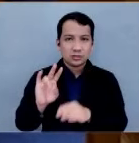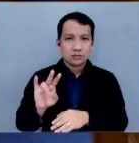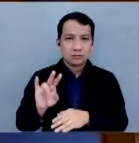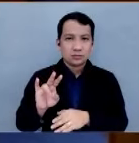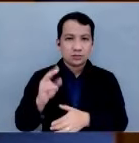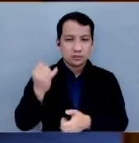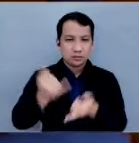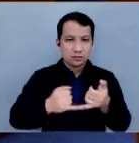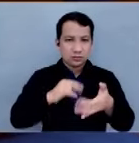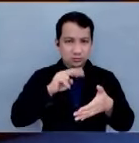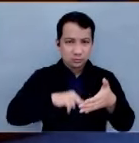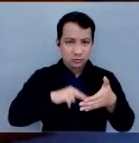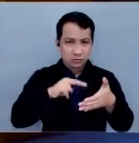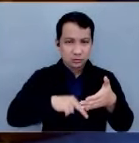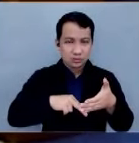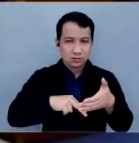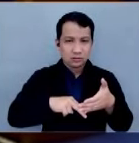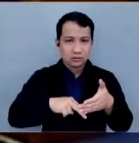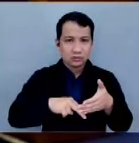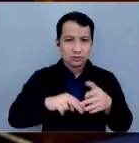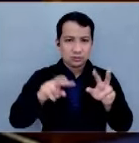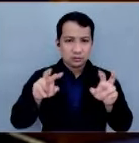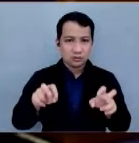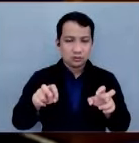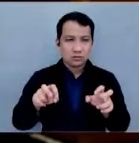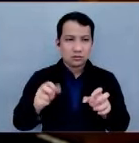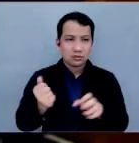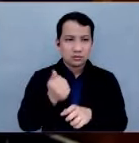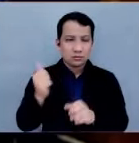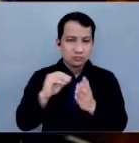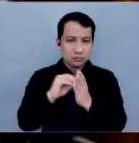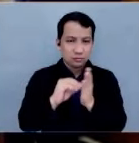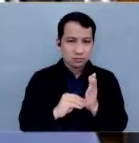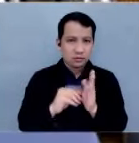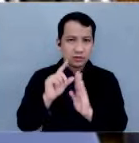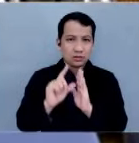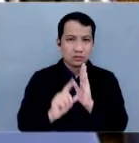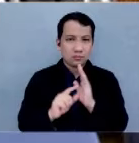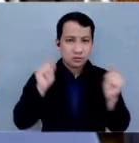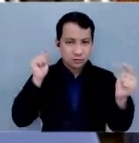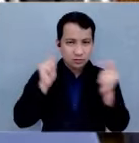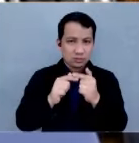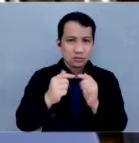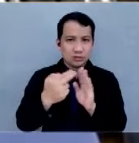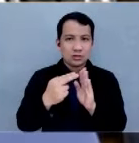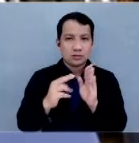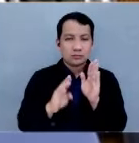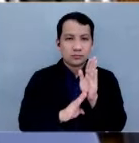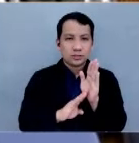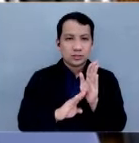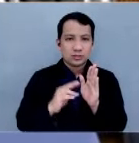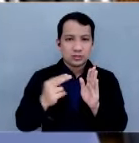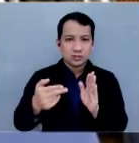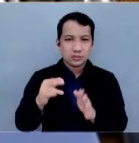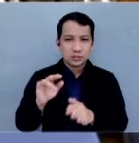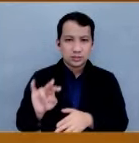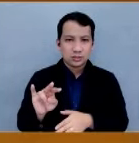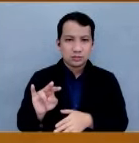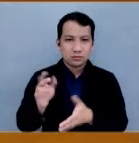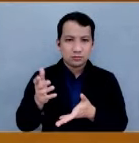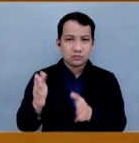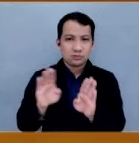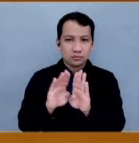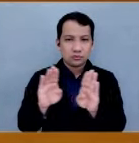sa pamamagitan ng paglalagay ng katagang unless Otherwise provided by law target ng rbh 7 n luwagan ng restrictions at Buksan sa mga